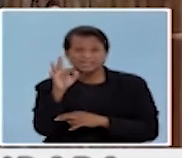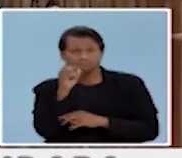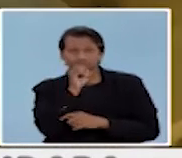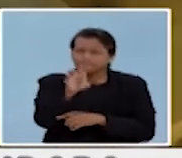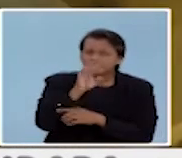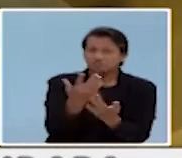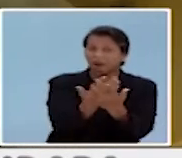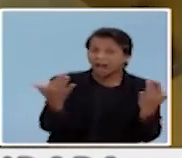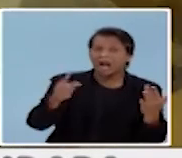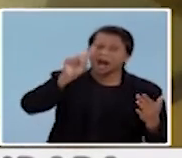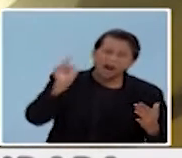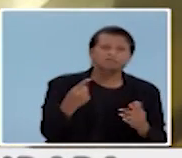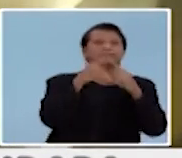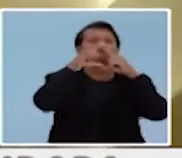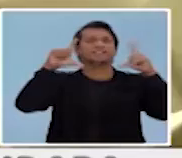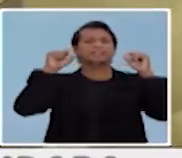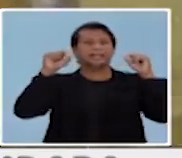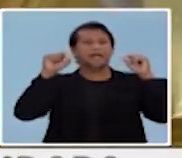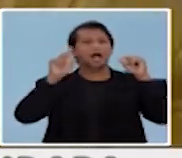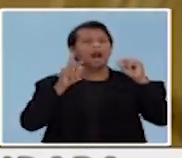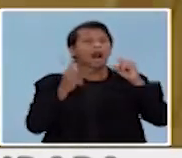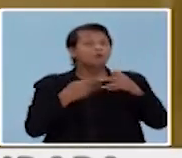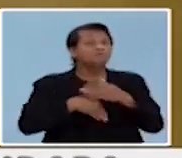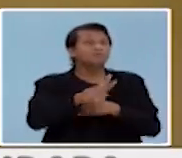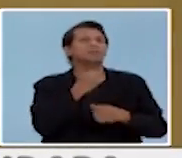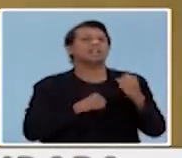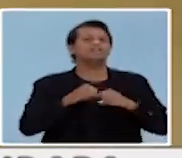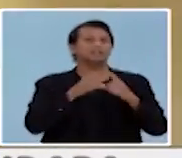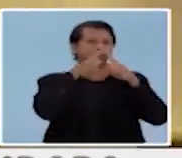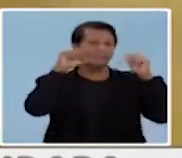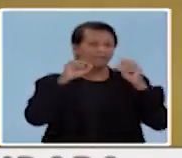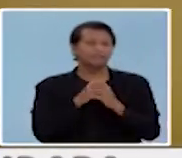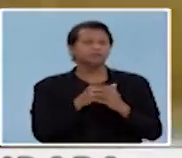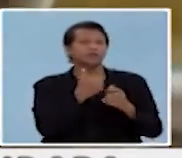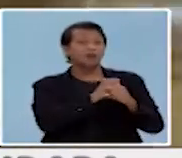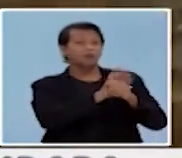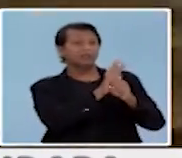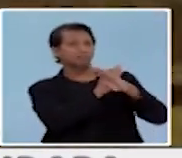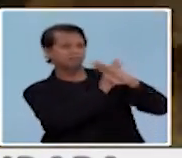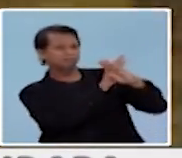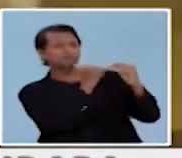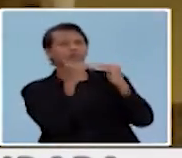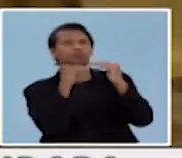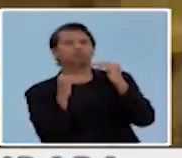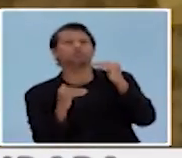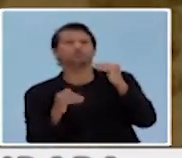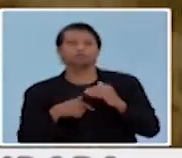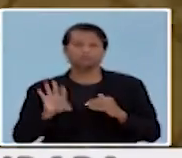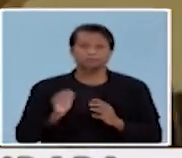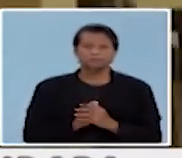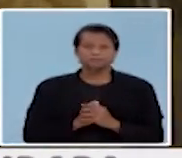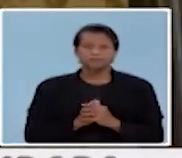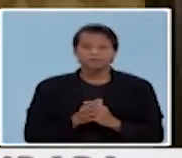selalu menggunakan masker saat beraktivitas sehingga angka penyebaran virus korona bisa terus turun di Perancis sendiri